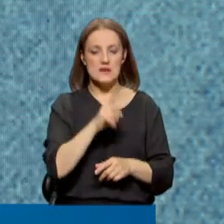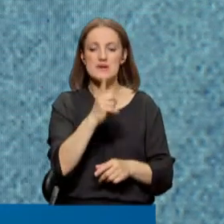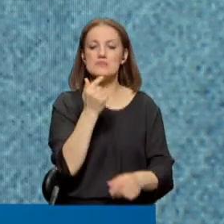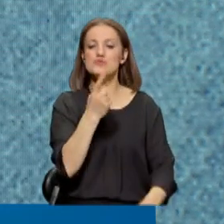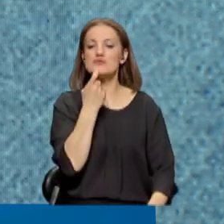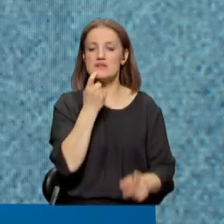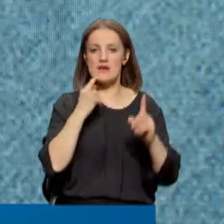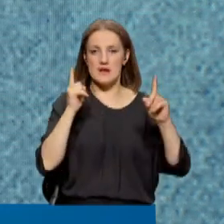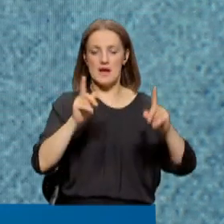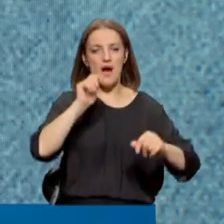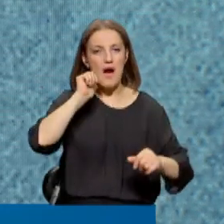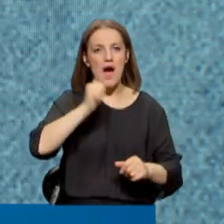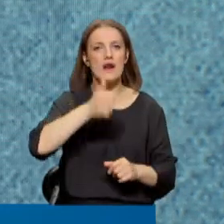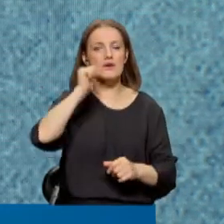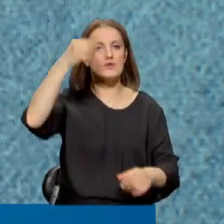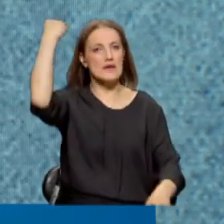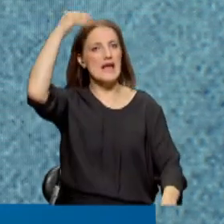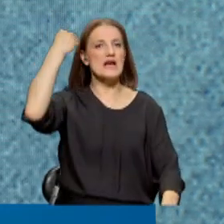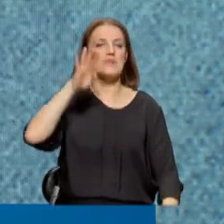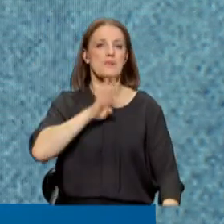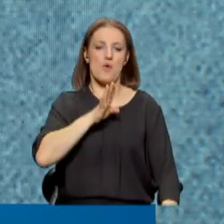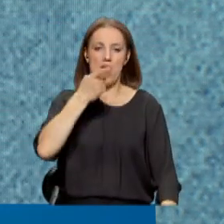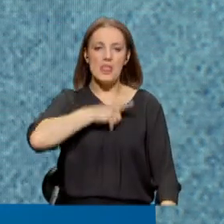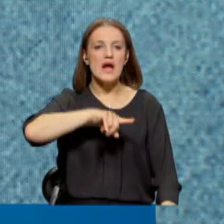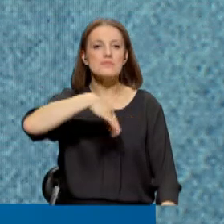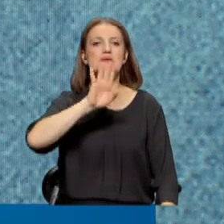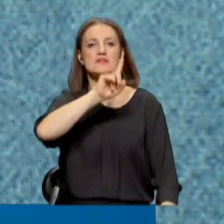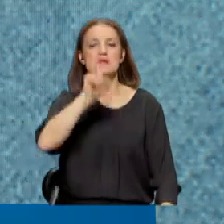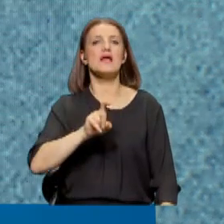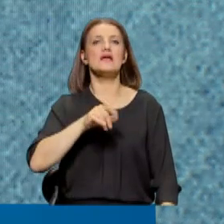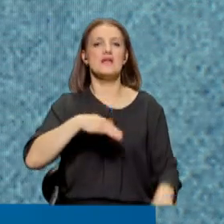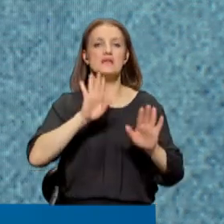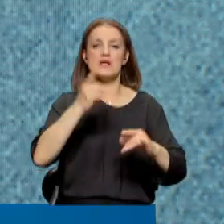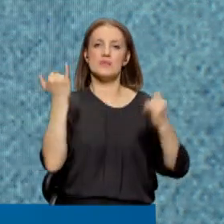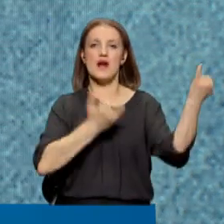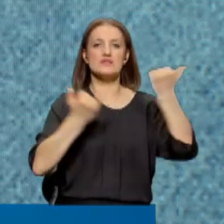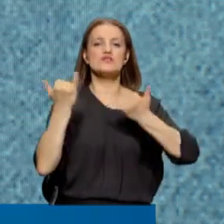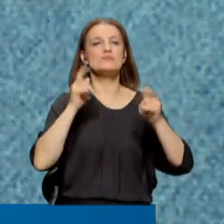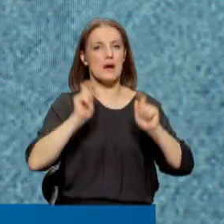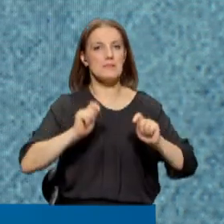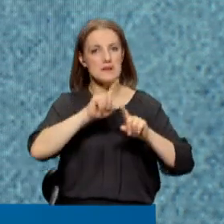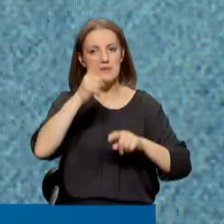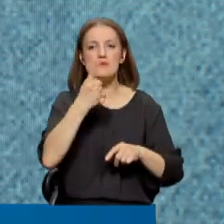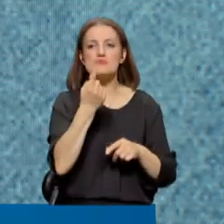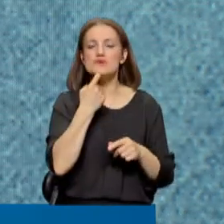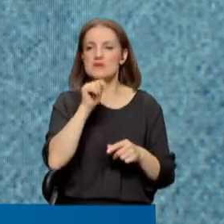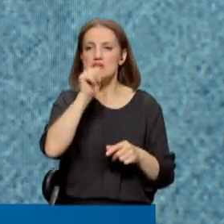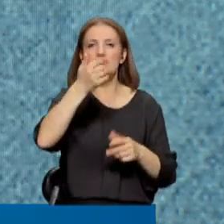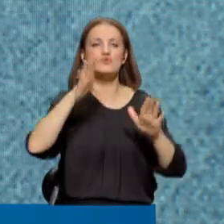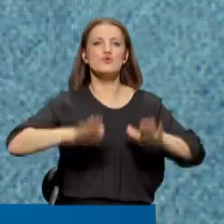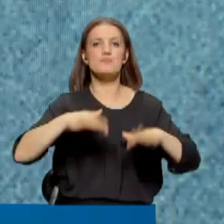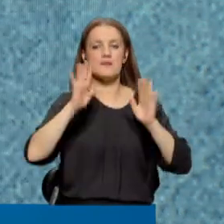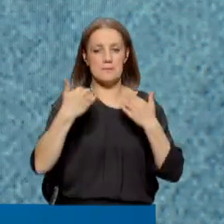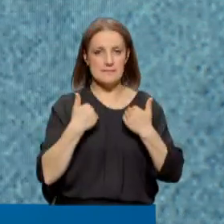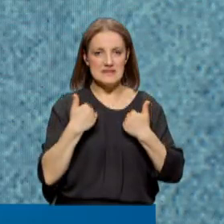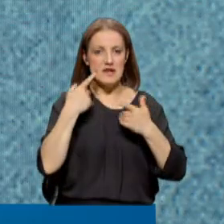1,5 senedir her gün Ekrem İmamoğlu aday mı değil mi tartışması yapılır mı? 1,5 sene hiç durmadı. Bu